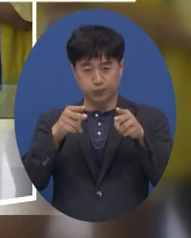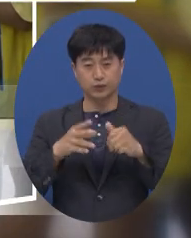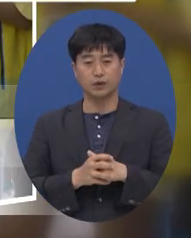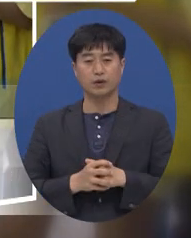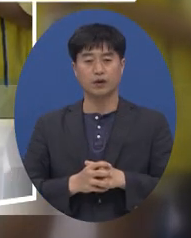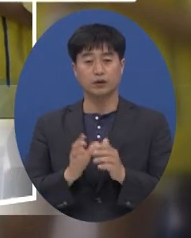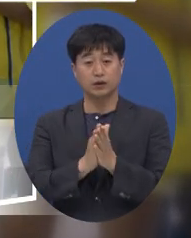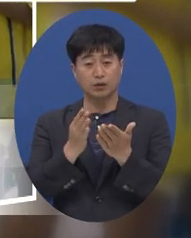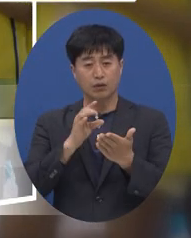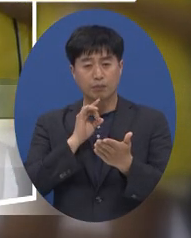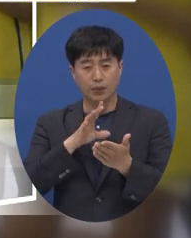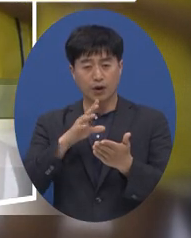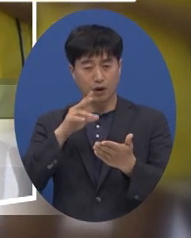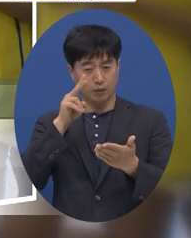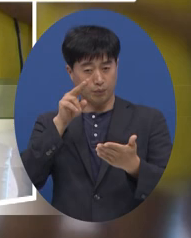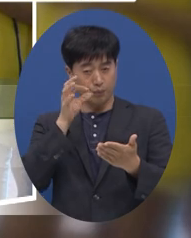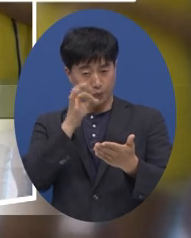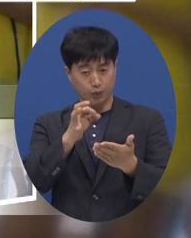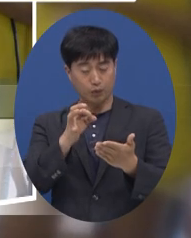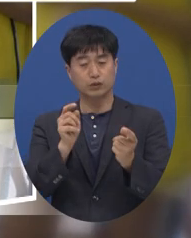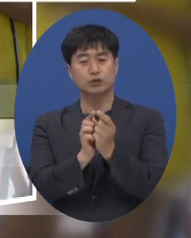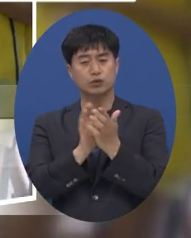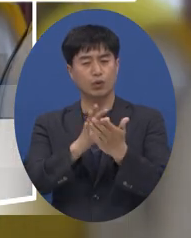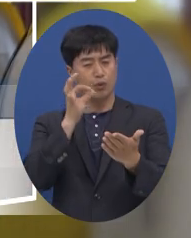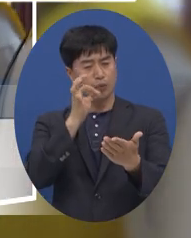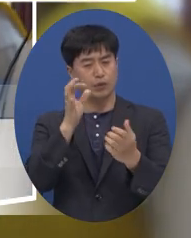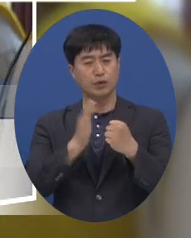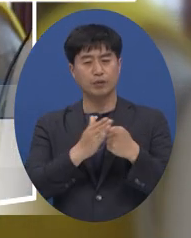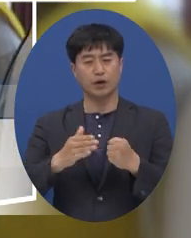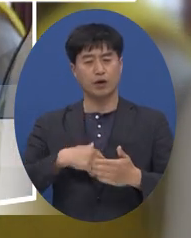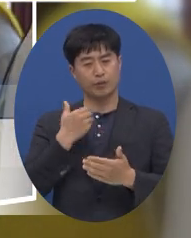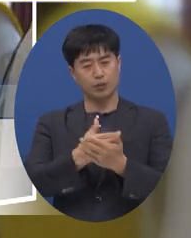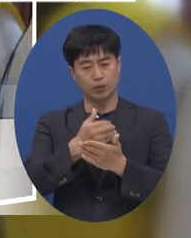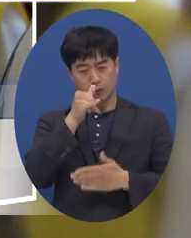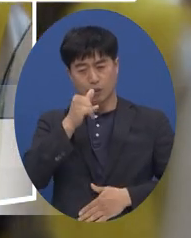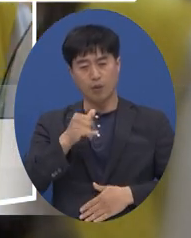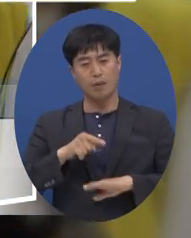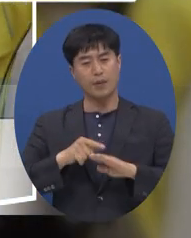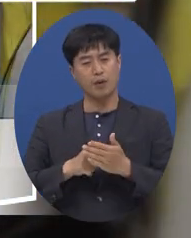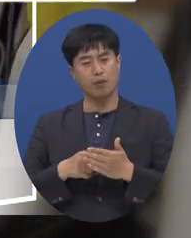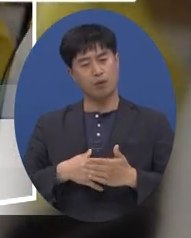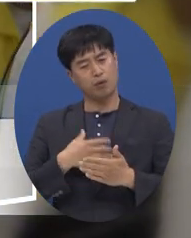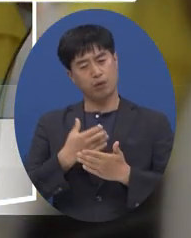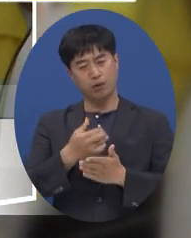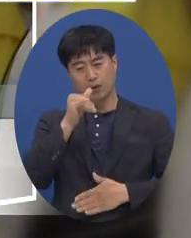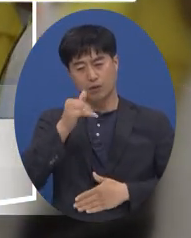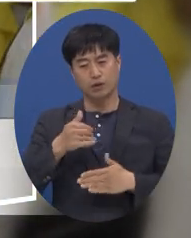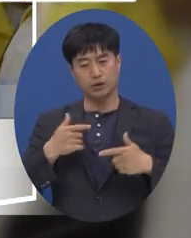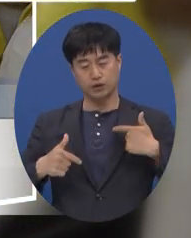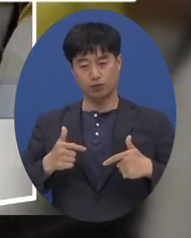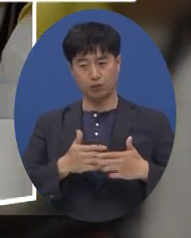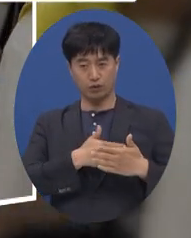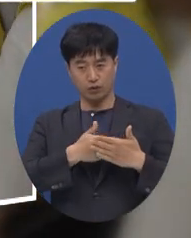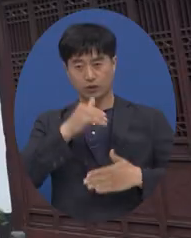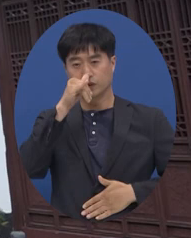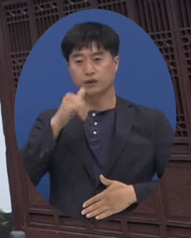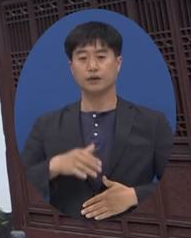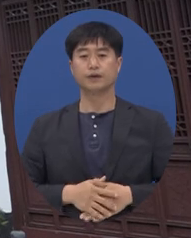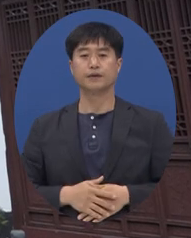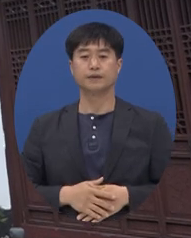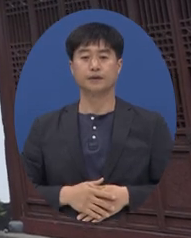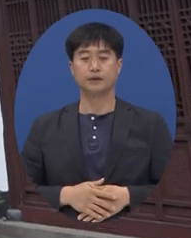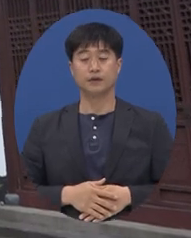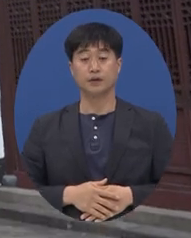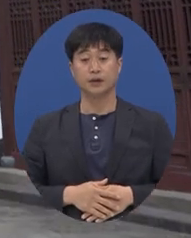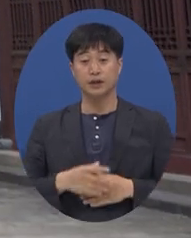속에서만 푸동 엇을 쪽 뵙게 되니까 게 감회가 새롭고 포함이 되게 무거울 것 하면서도 그게 기쁘고 설렙니다